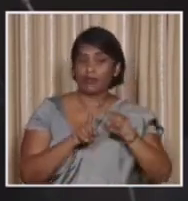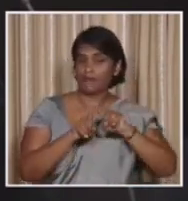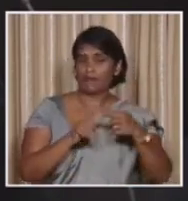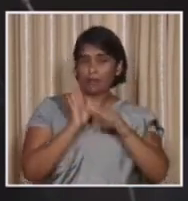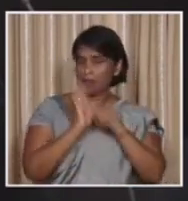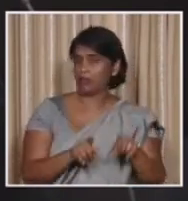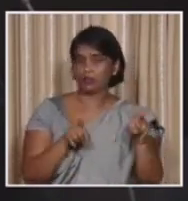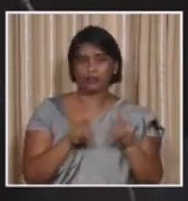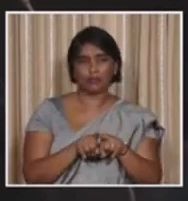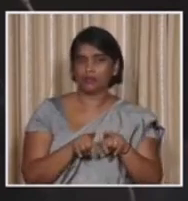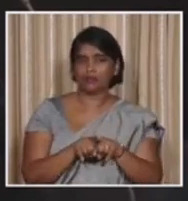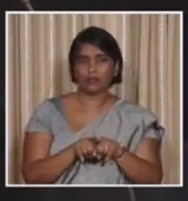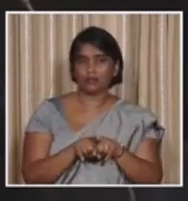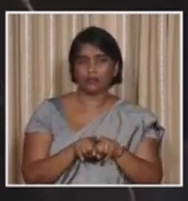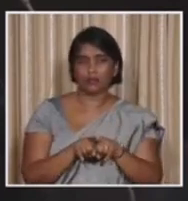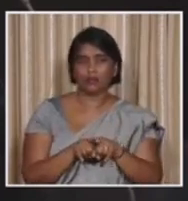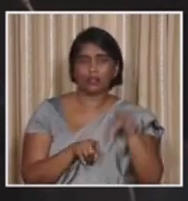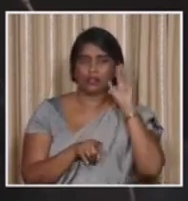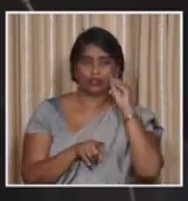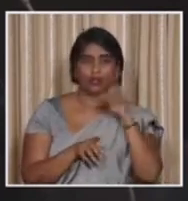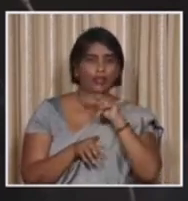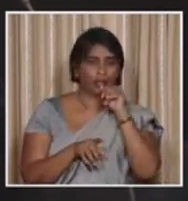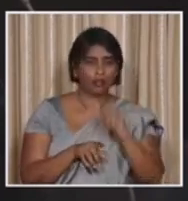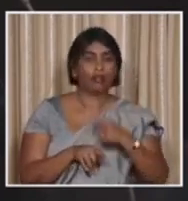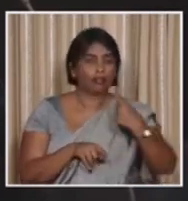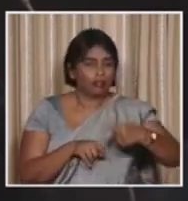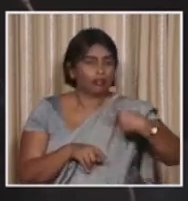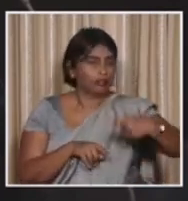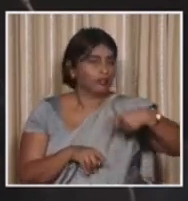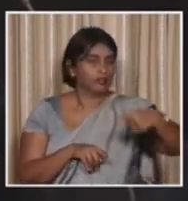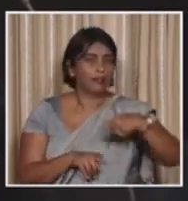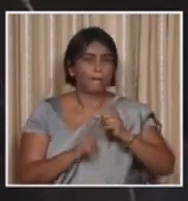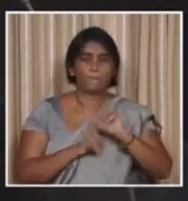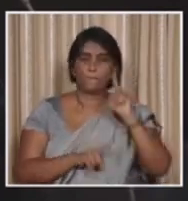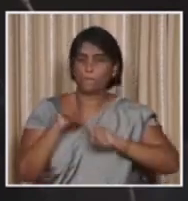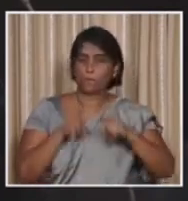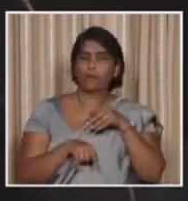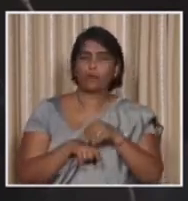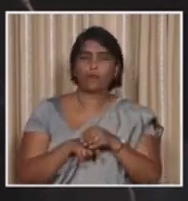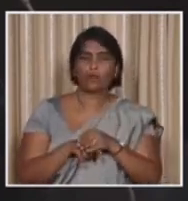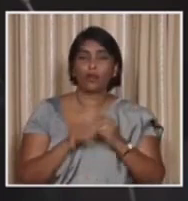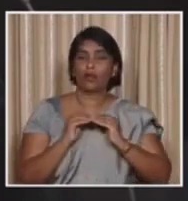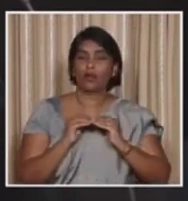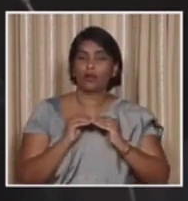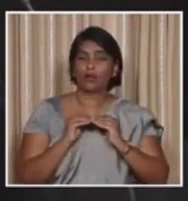වෙනමම විදියට සලකන එකත් ඒකේ තේරුමක් නැහැ. ඇත්ත වශයෙන්ම දිනෙන් දින මේ පාර්ලිමේන්තුව කියන්නේ